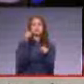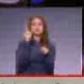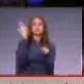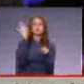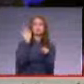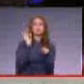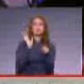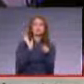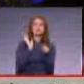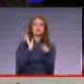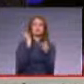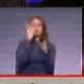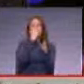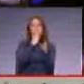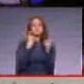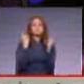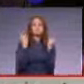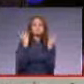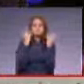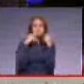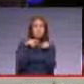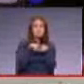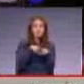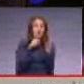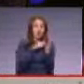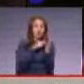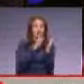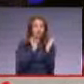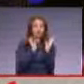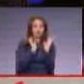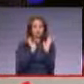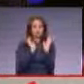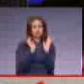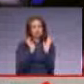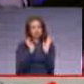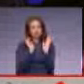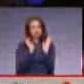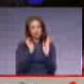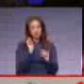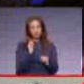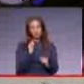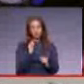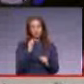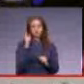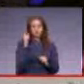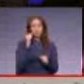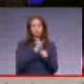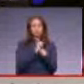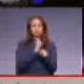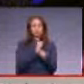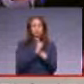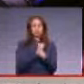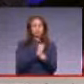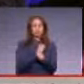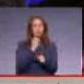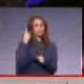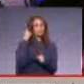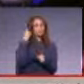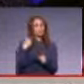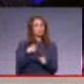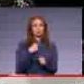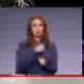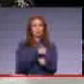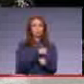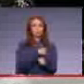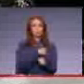نبيله، ده صحيح، الدكتوره الجامعيه المحترمه اللي في لحظه من اللحظات تجد نفسها